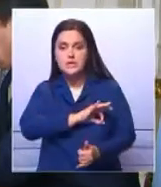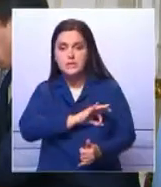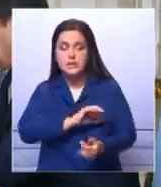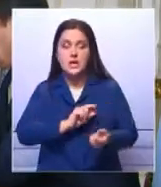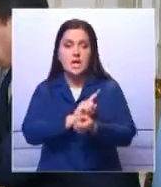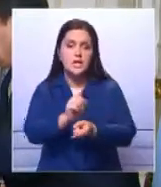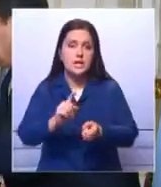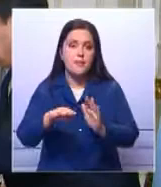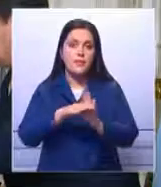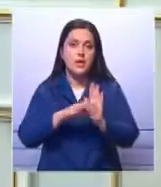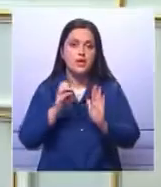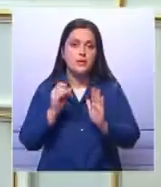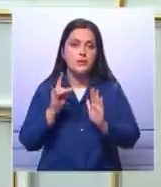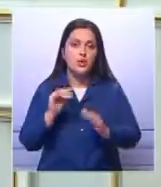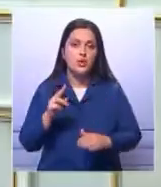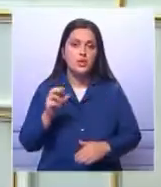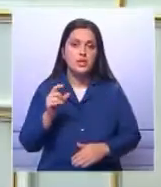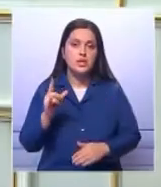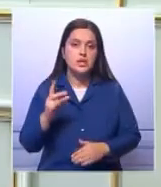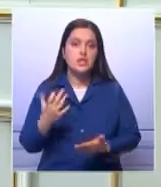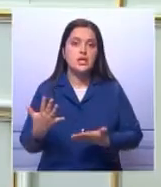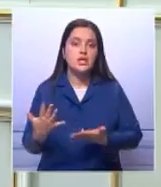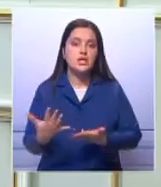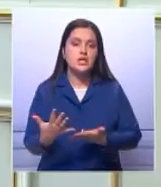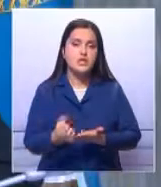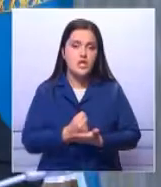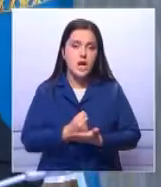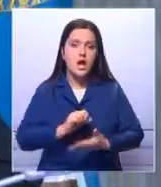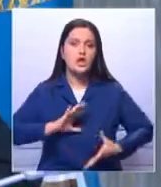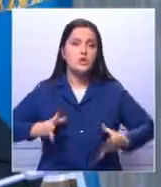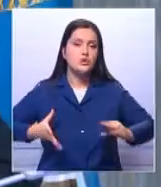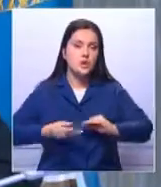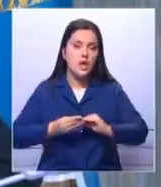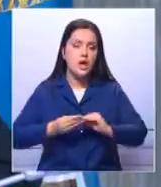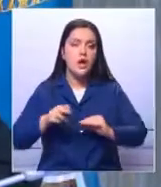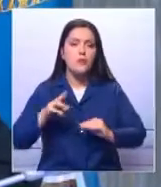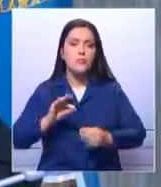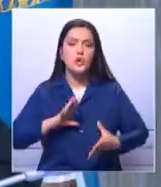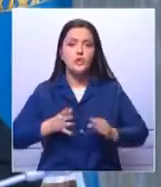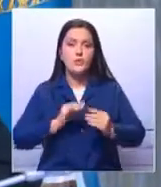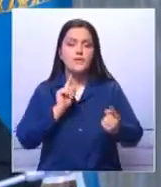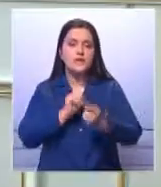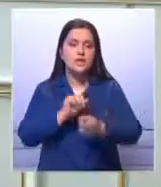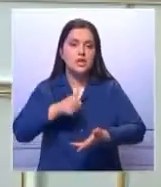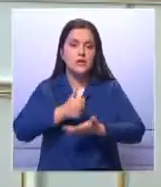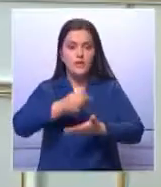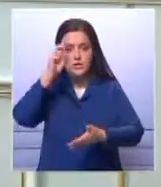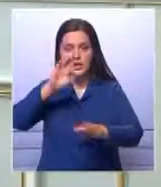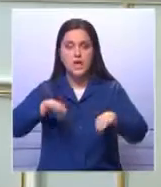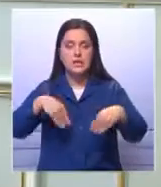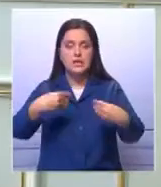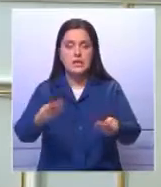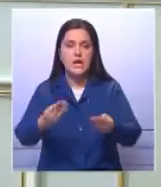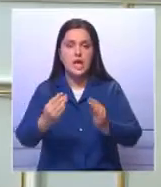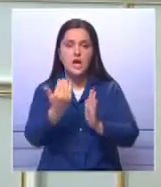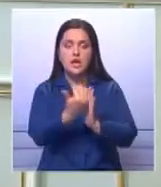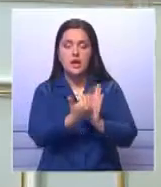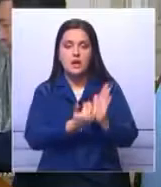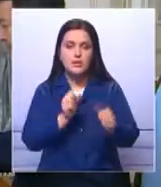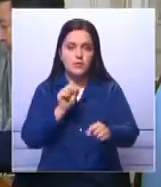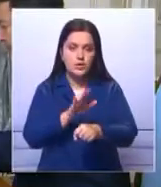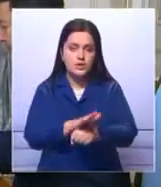повышения эффективности трансформации Самрук-Казына и достижения конкретных результатов. По итогам встречи глава государства дал